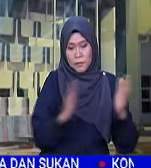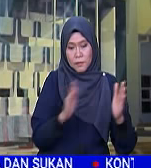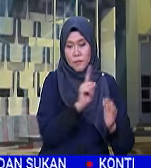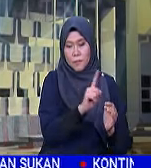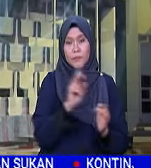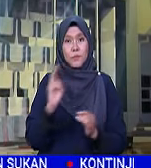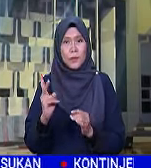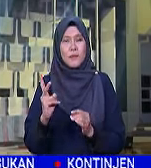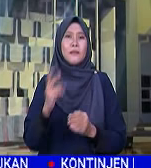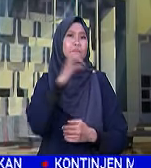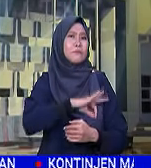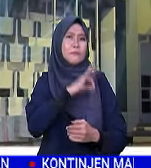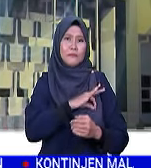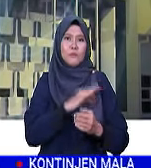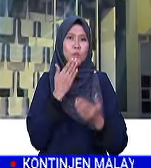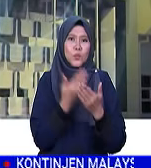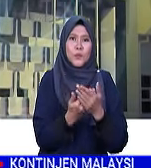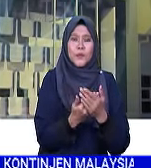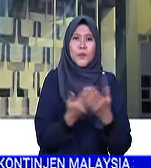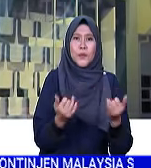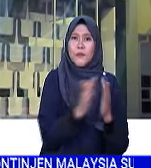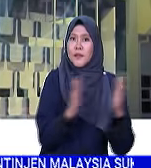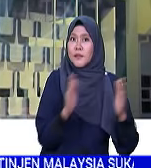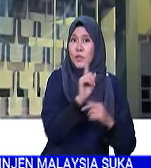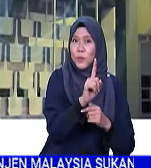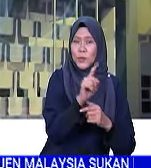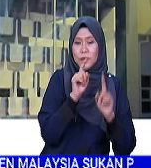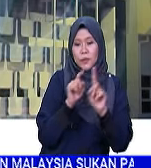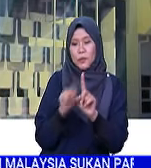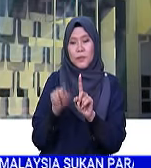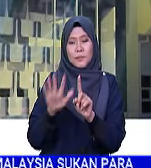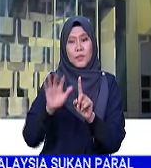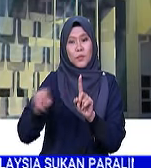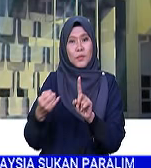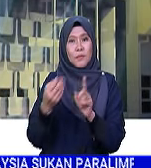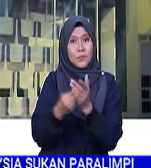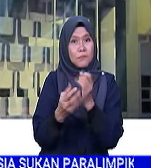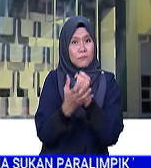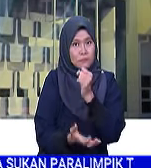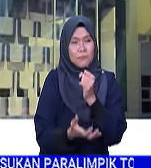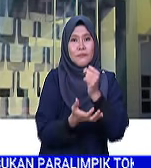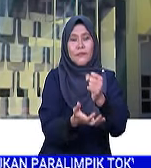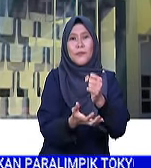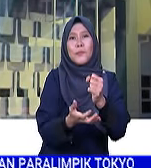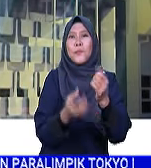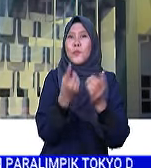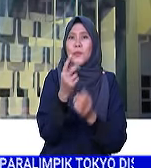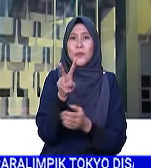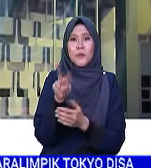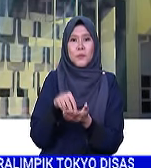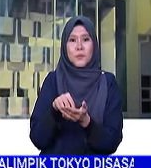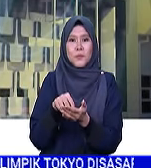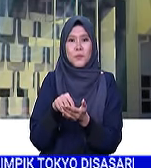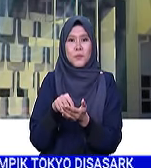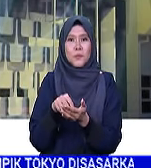banyak memberi manfaat kepada penduduk terjejas. Bagi fasa 1, 1.5 juta ringgit diperuntukkan dengan agihan sebanyak 2,000 bakul